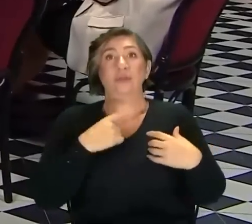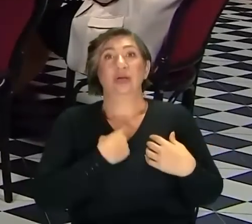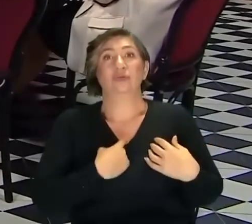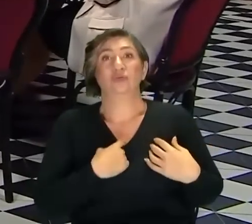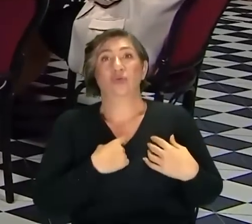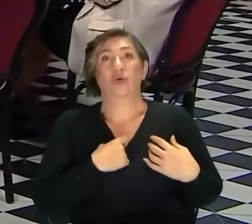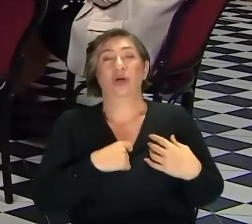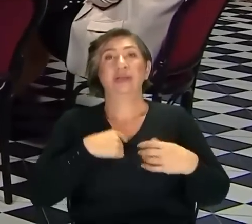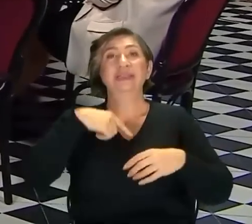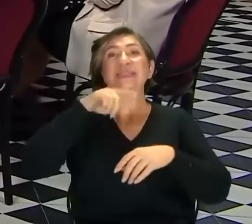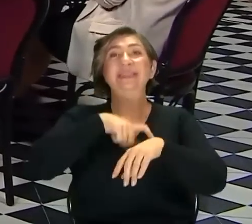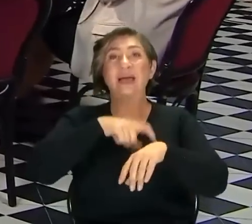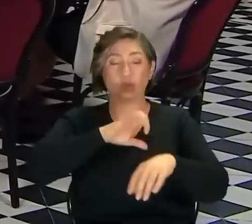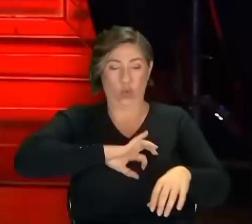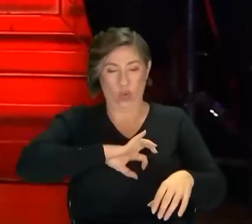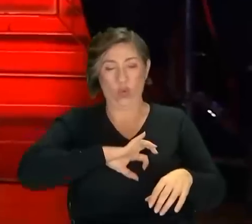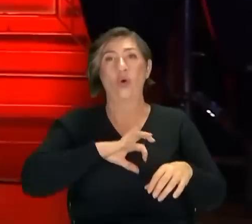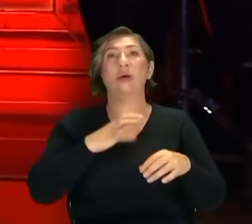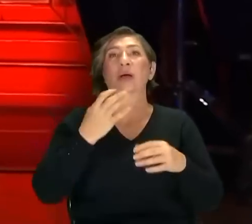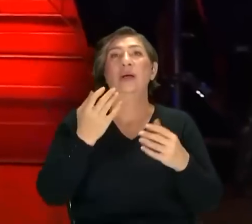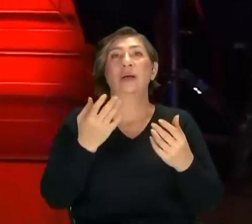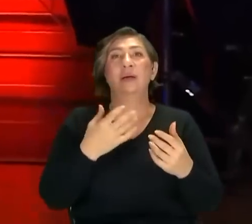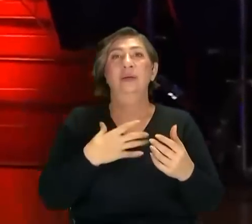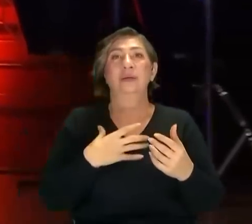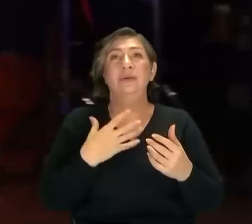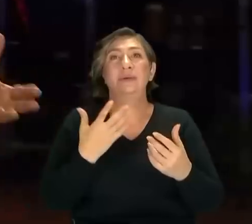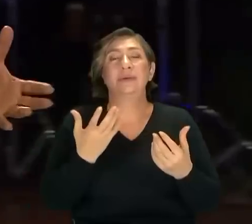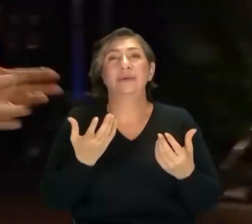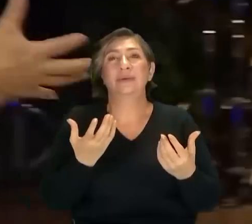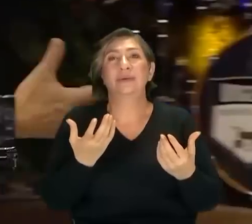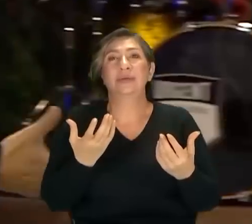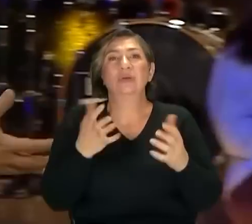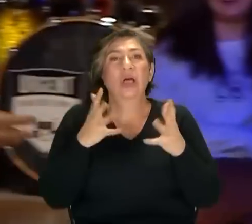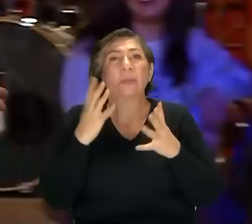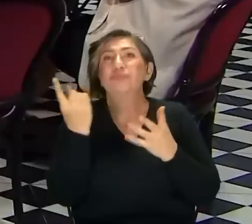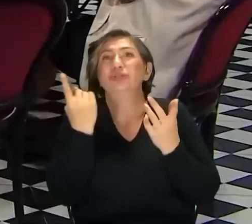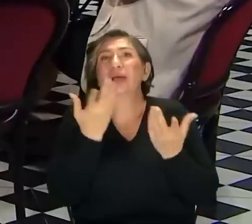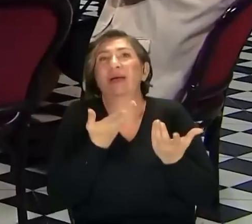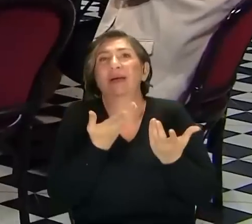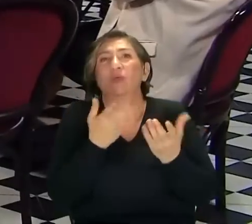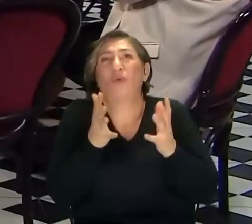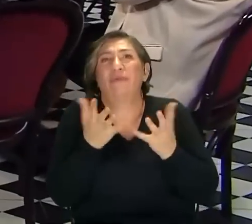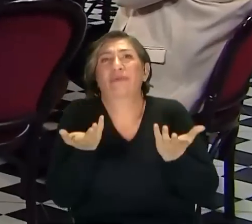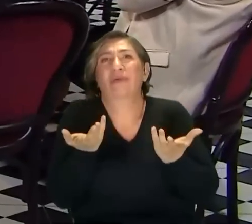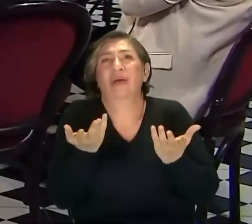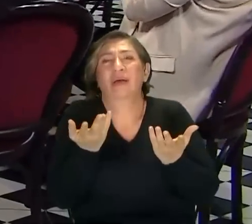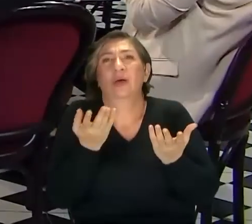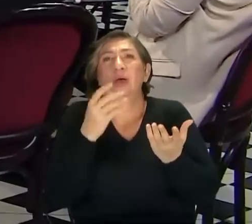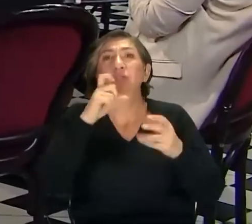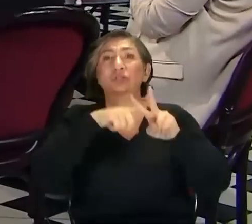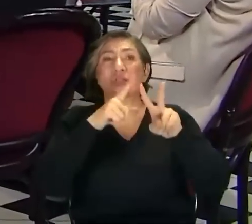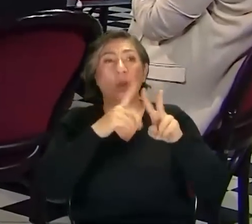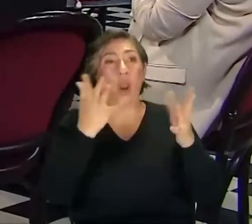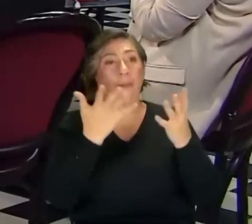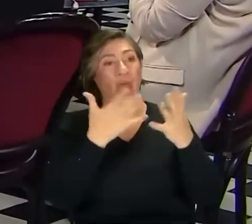asıyor böyle. Mesela çalar saat falan filan böyle bir şeyler. Ondan sonra bir garip bir şey. Ve çocuğu tabii çocuğa öyle